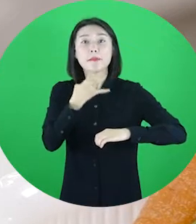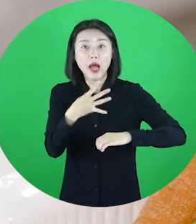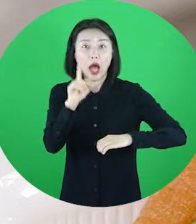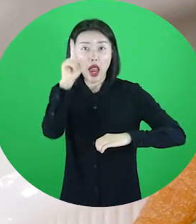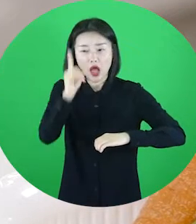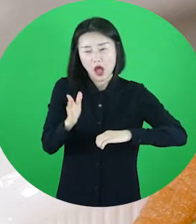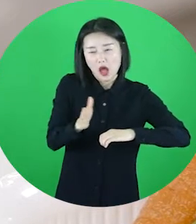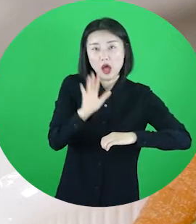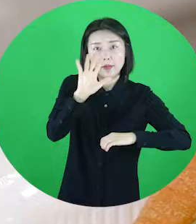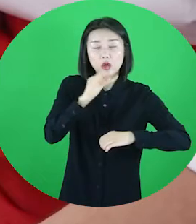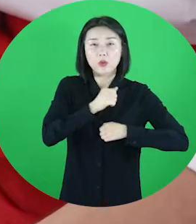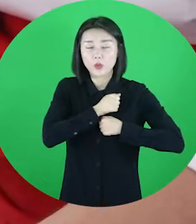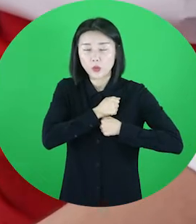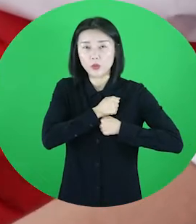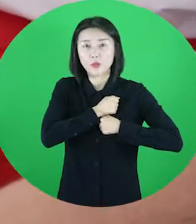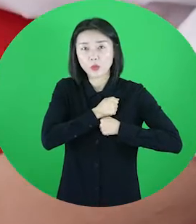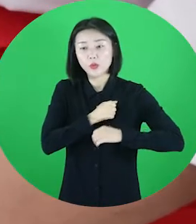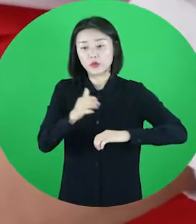합니다.